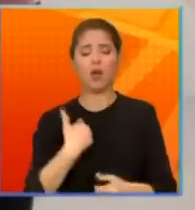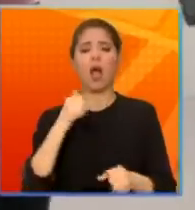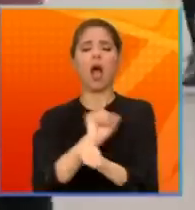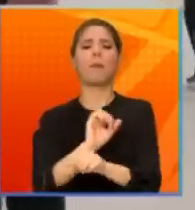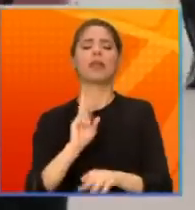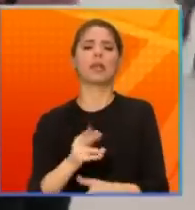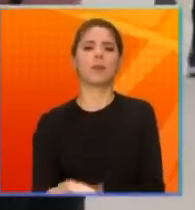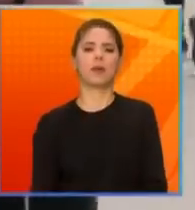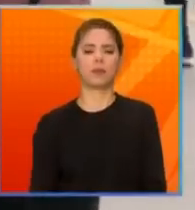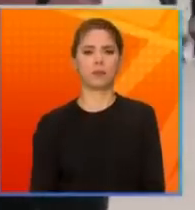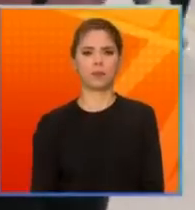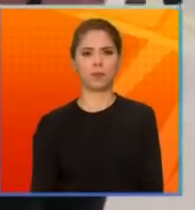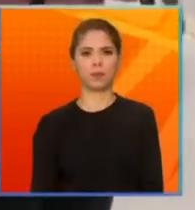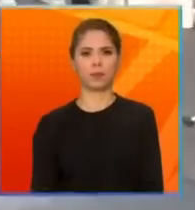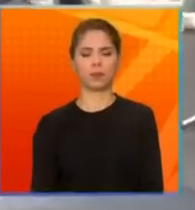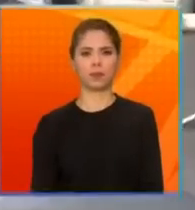geliyor.